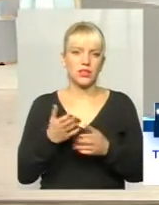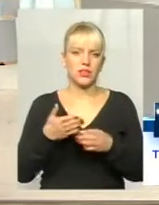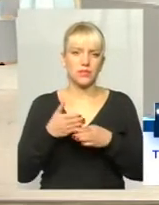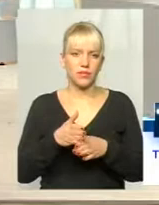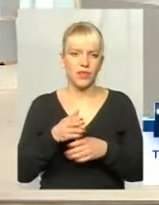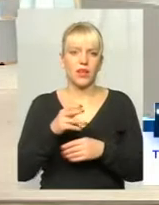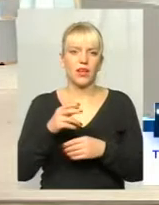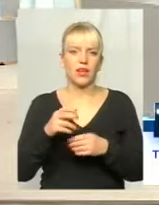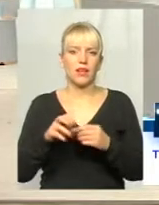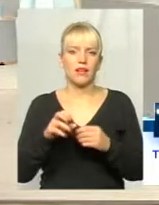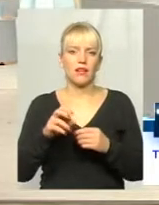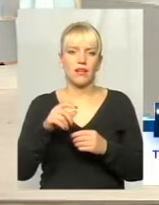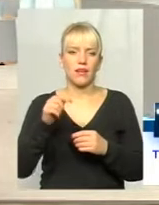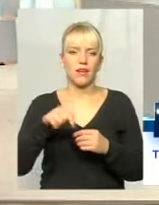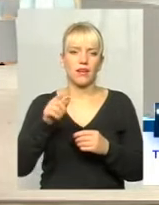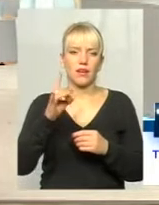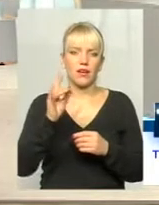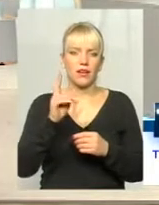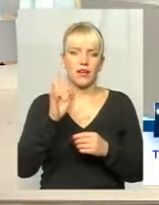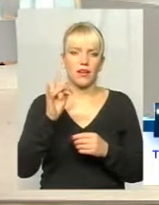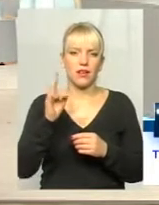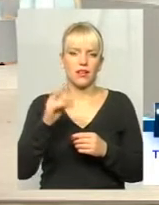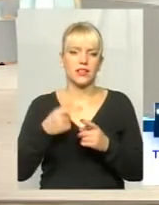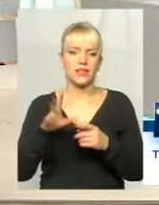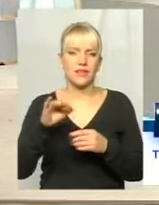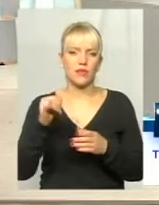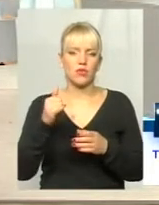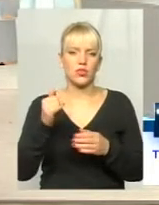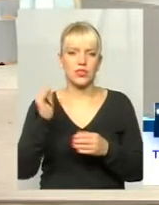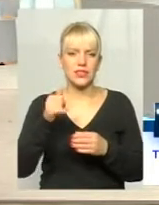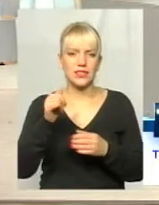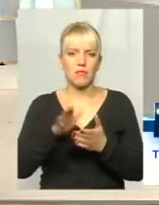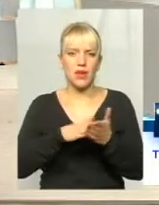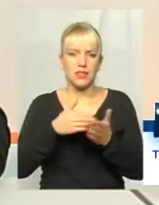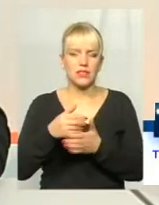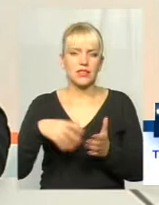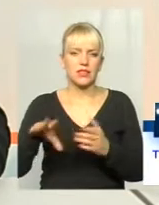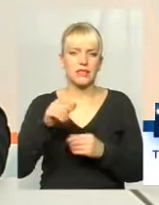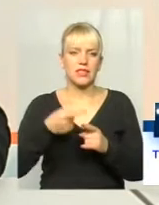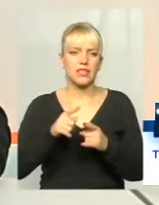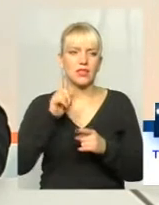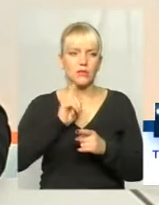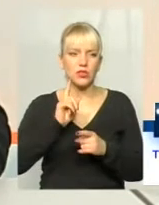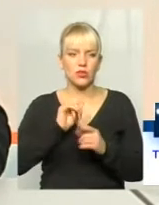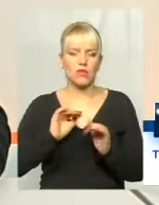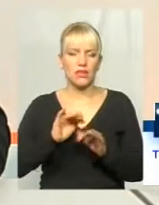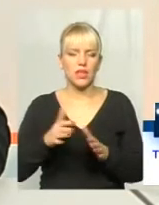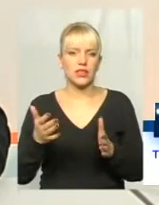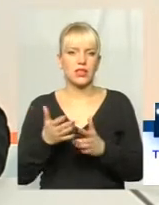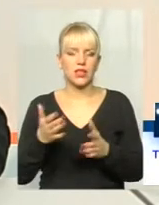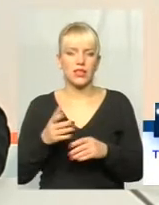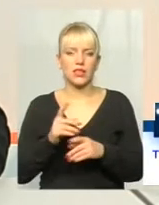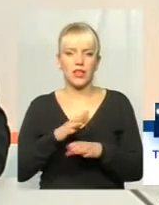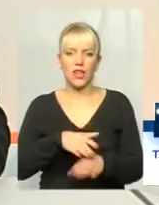ну, практично його відремонтувати, можна змазати це все, але це тільки тимчасовий захід, який загалом то буде